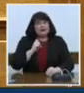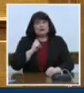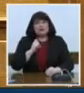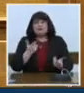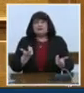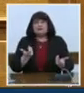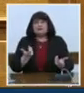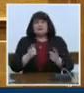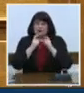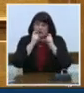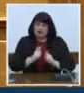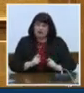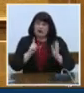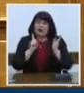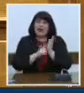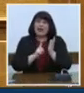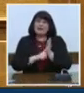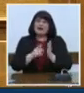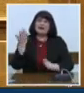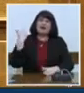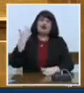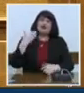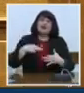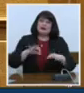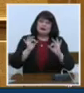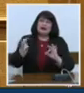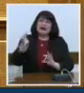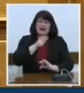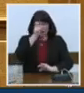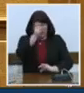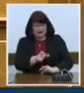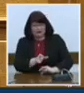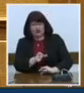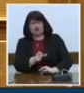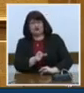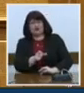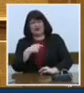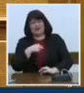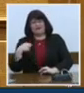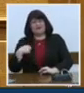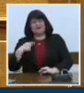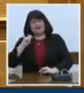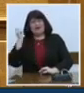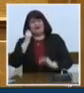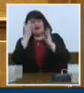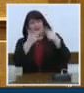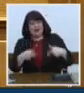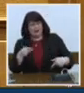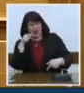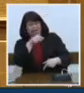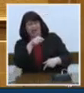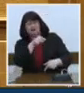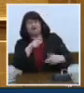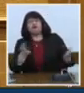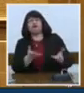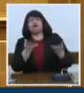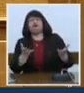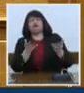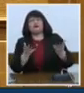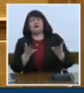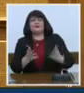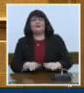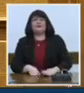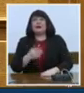όφιλε να το είχε πει εξ αρχής. Γιατί διαφορετικά αυτό σημαίνει ότι ήξερε και